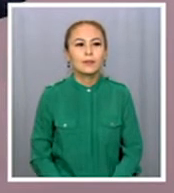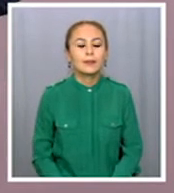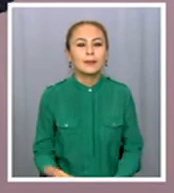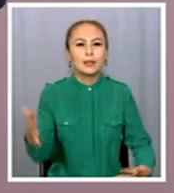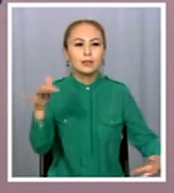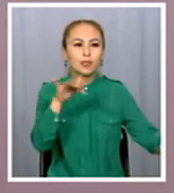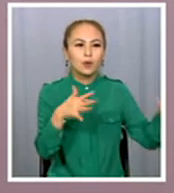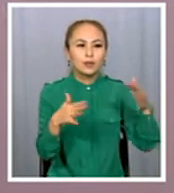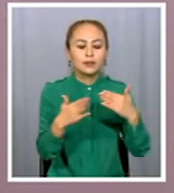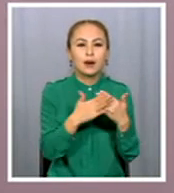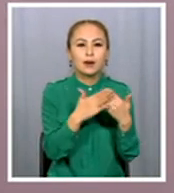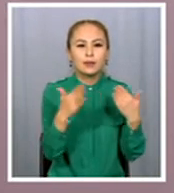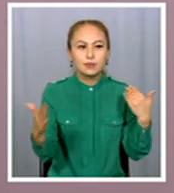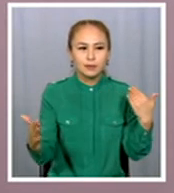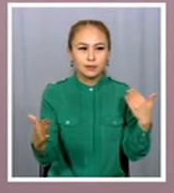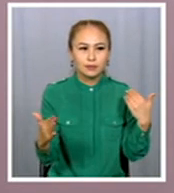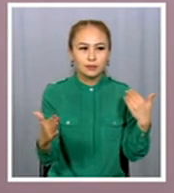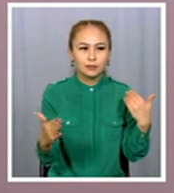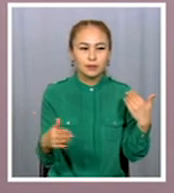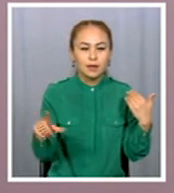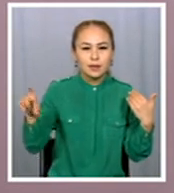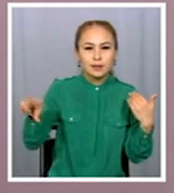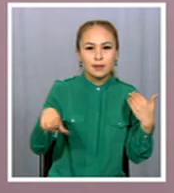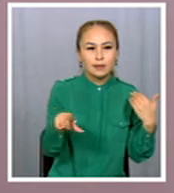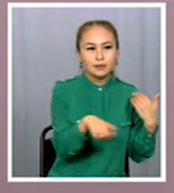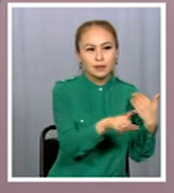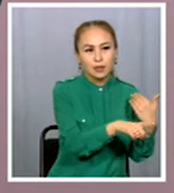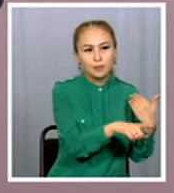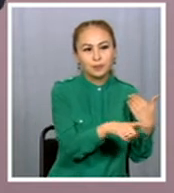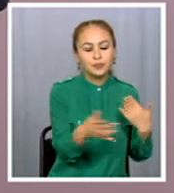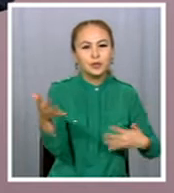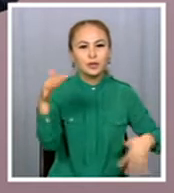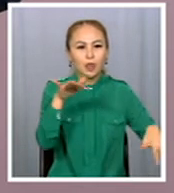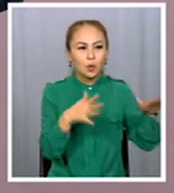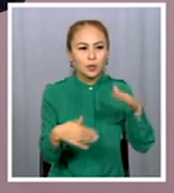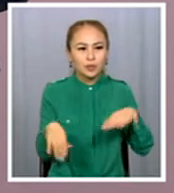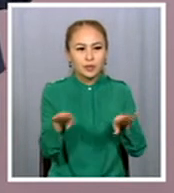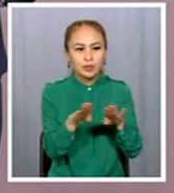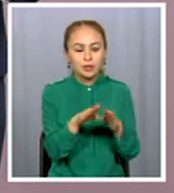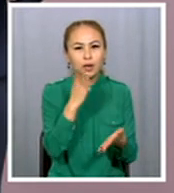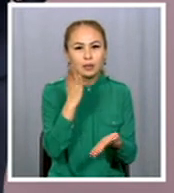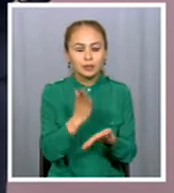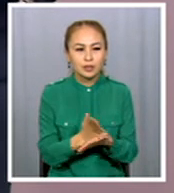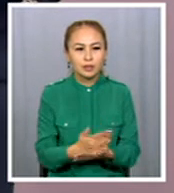Таулардың арасынан сарқырап тау өзені ағып жатады.